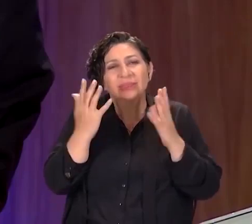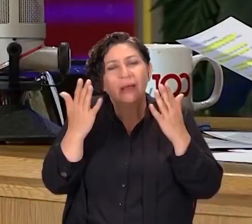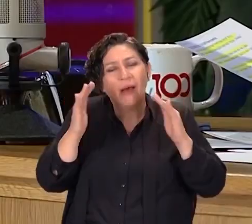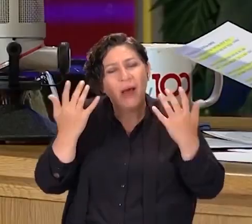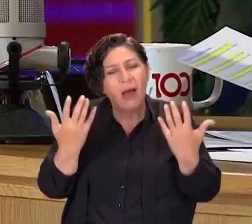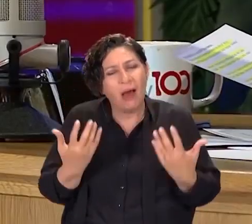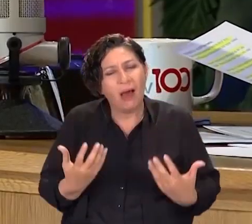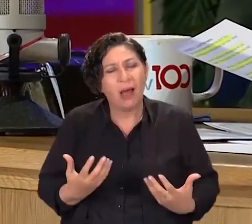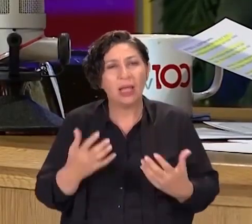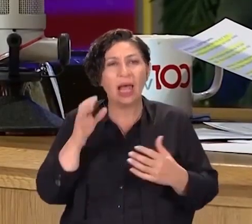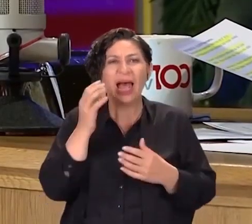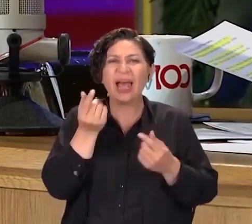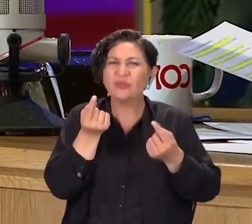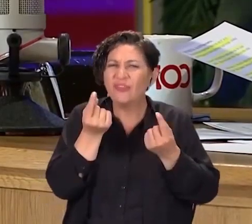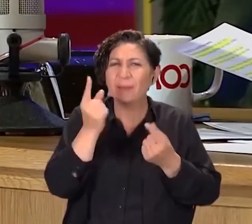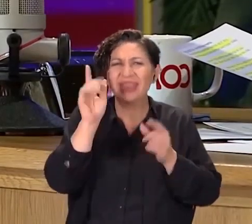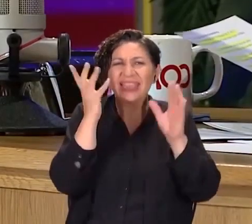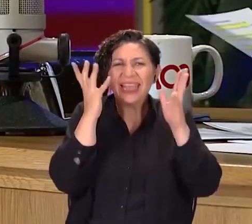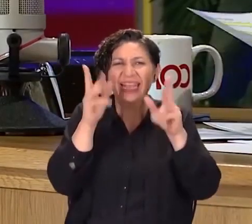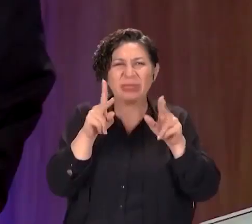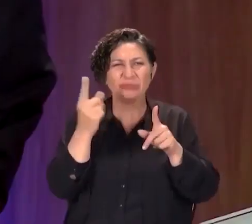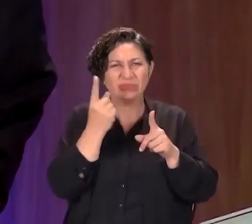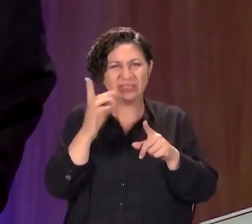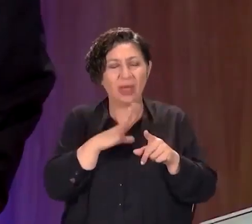Sakin bir kadındım. Hafif bir deliliğim de vardı.